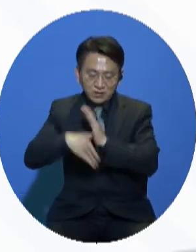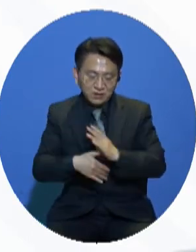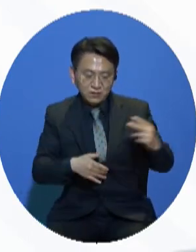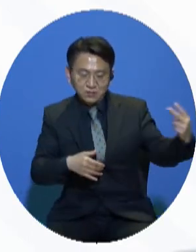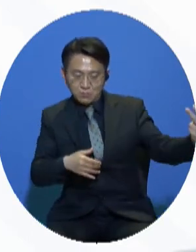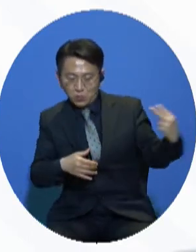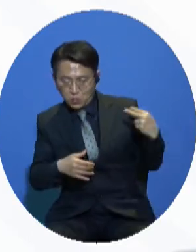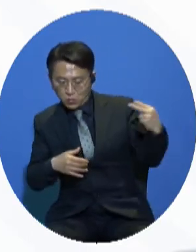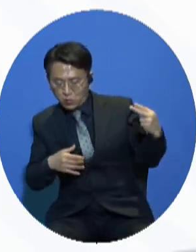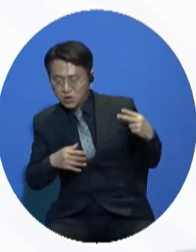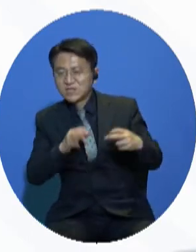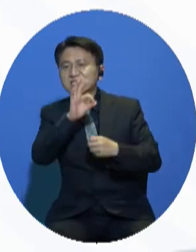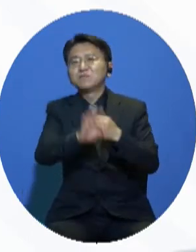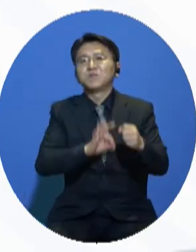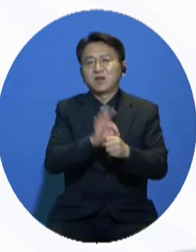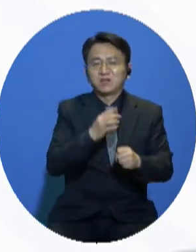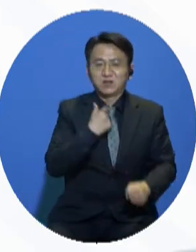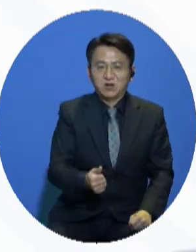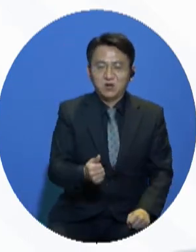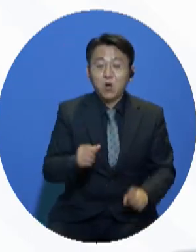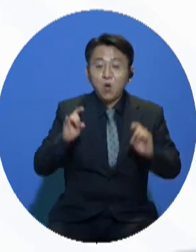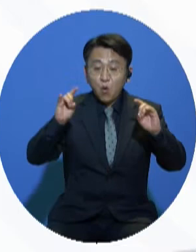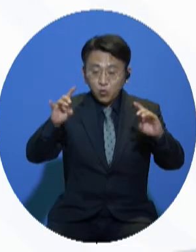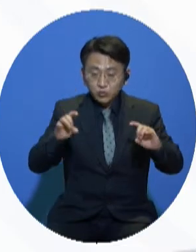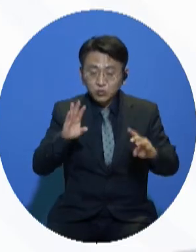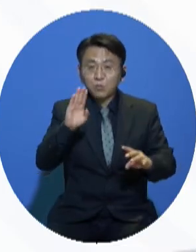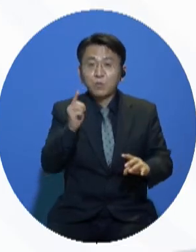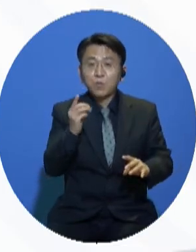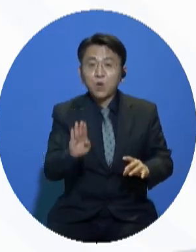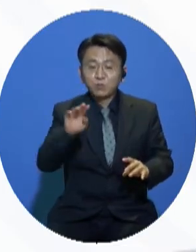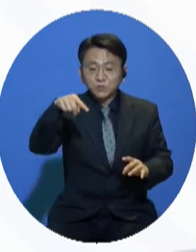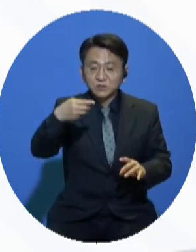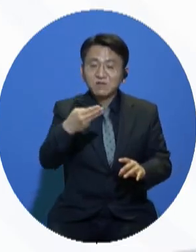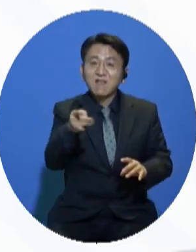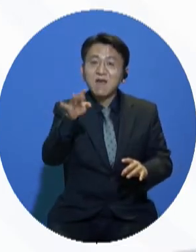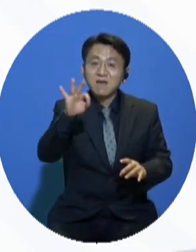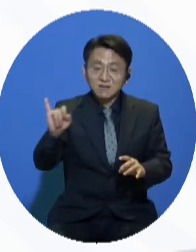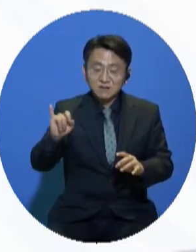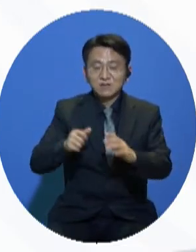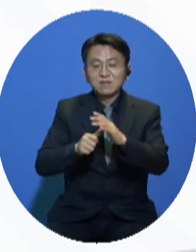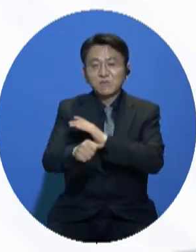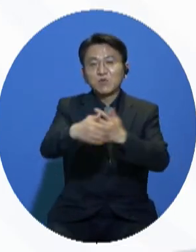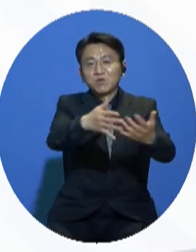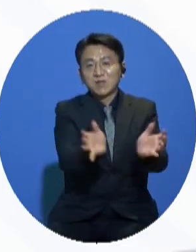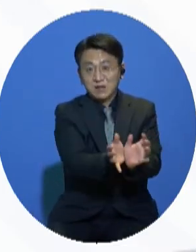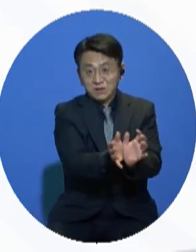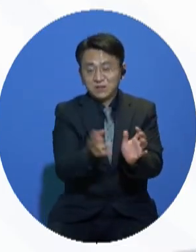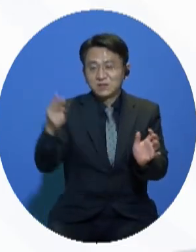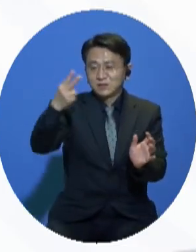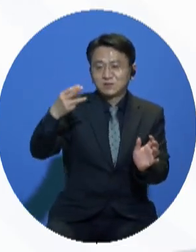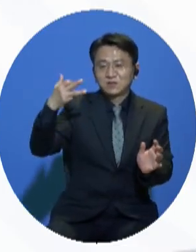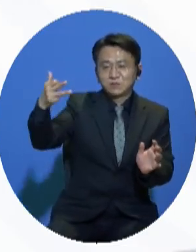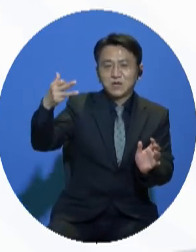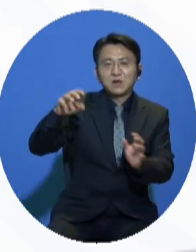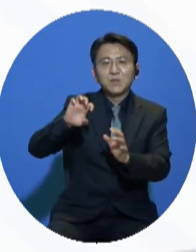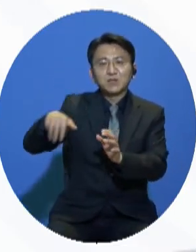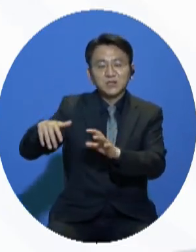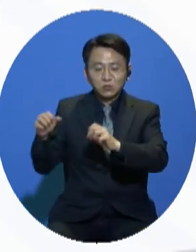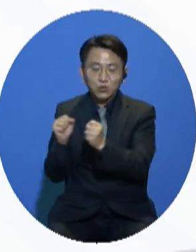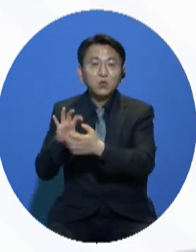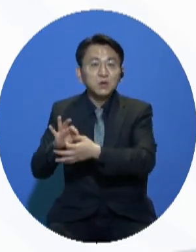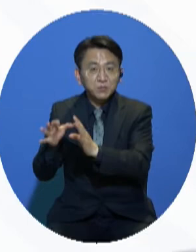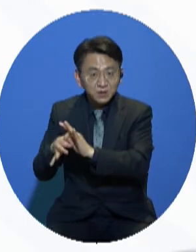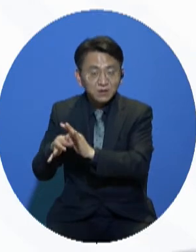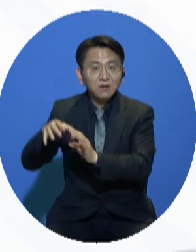이제 텔레비전에서 호주 봅슬레이 대표단 팀이 2018 평창 동계